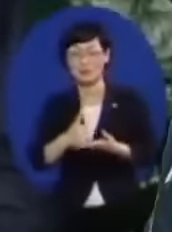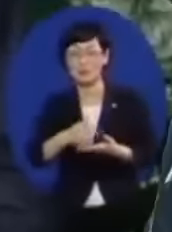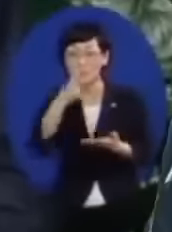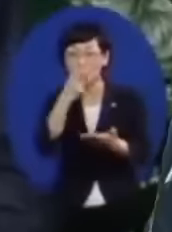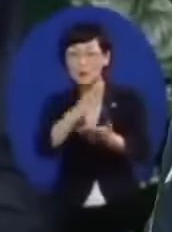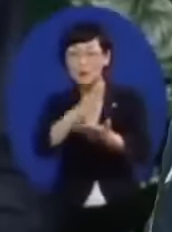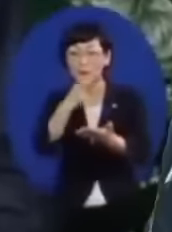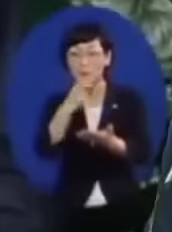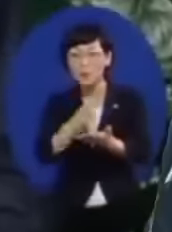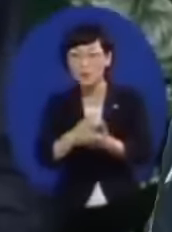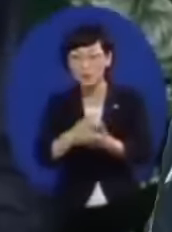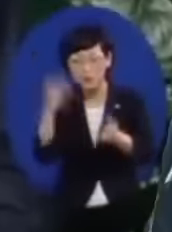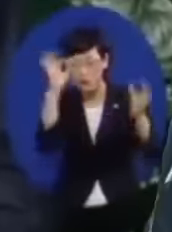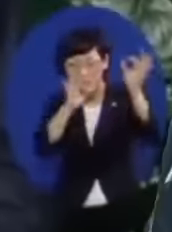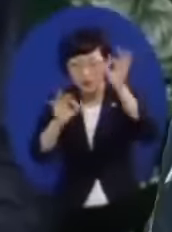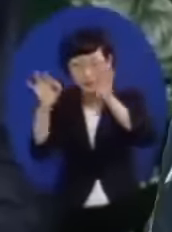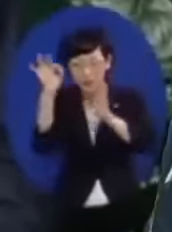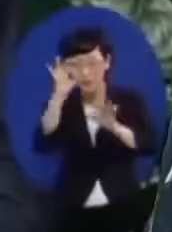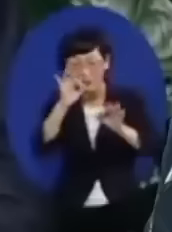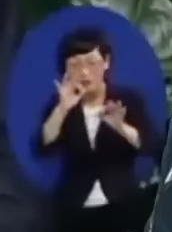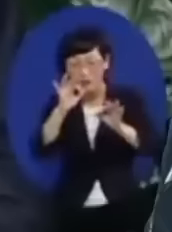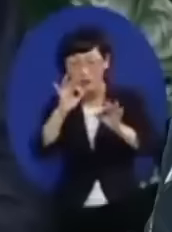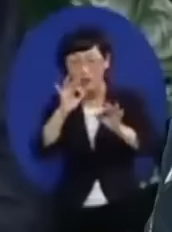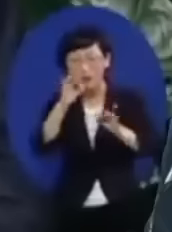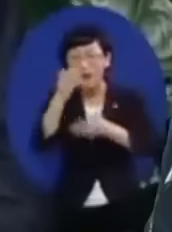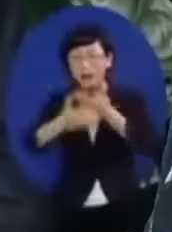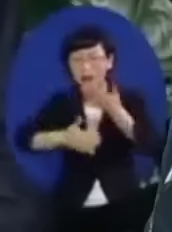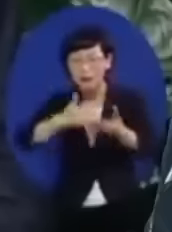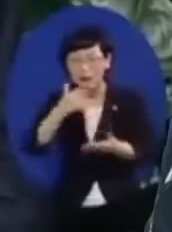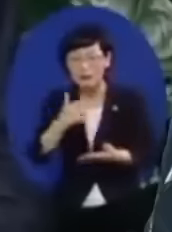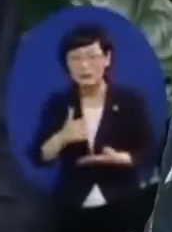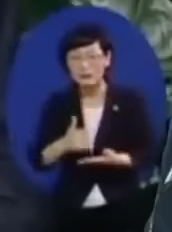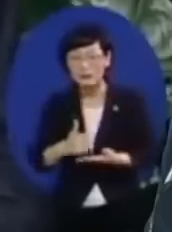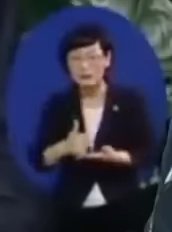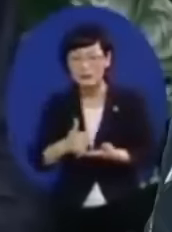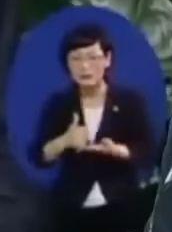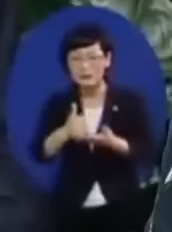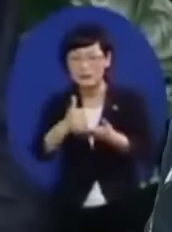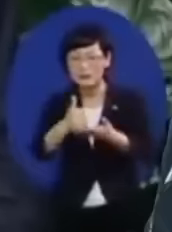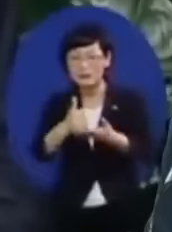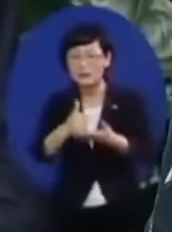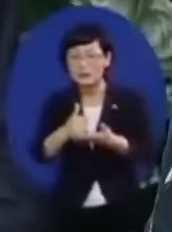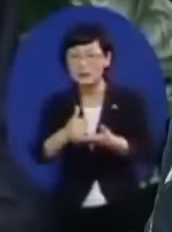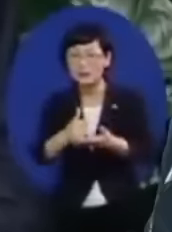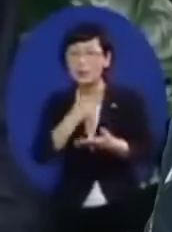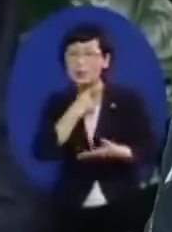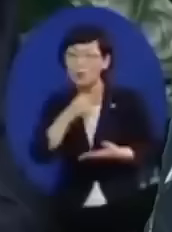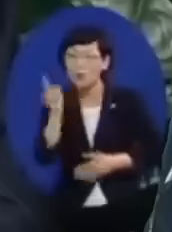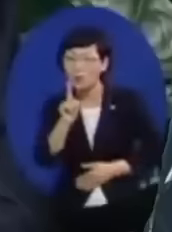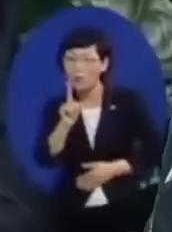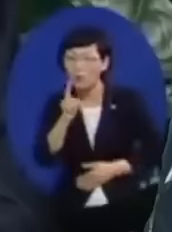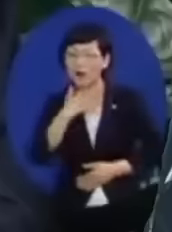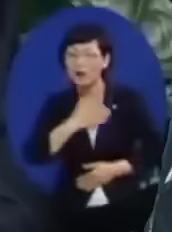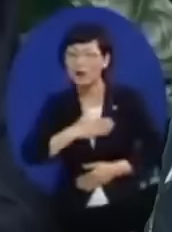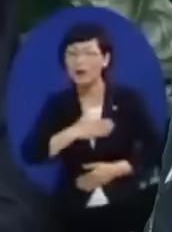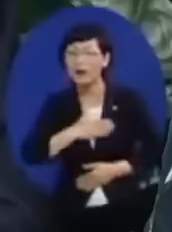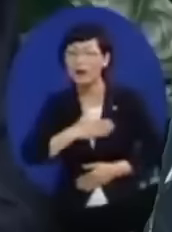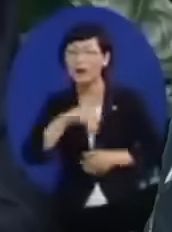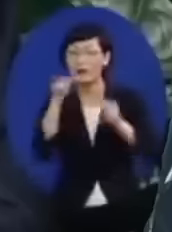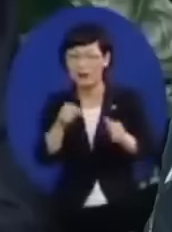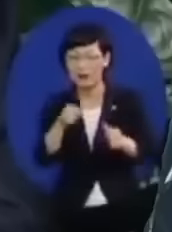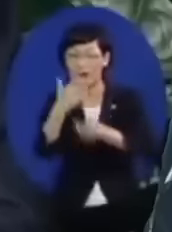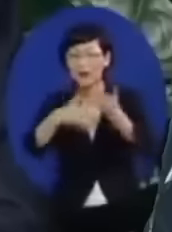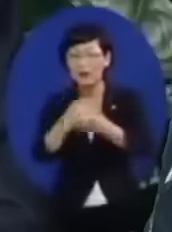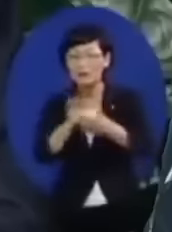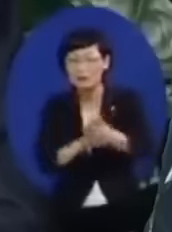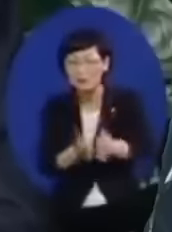율법을 찾아라, 하나님의 뜻을 알아라, 하나님을